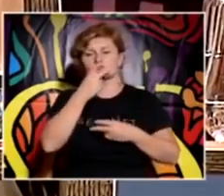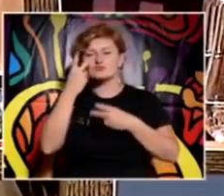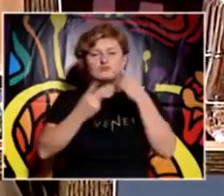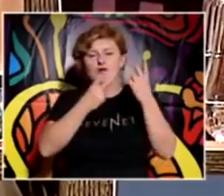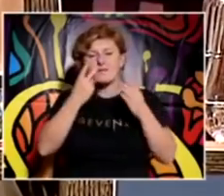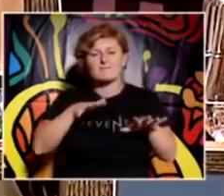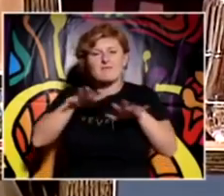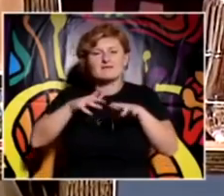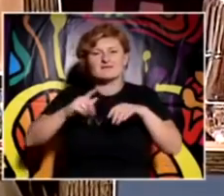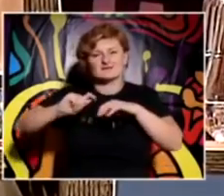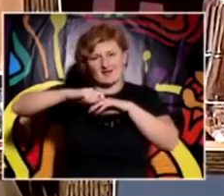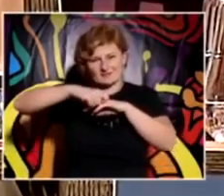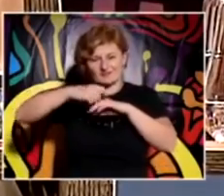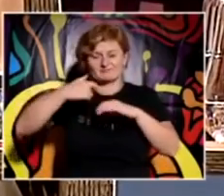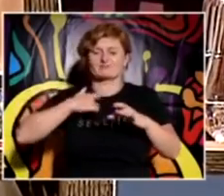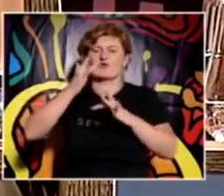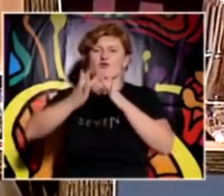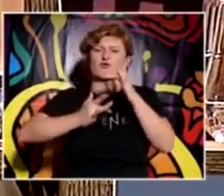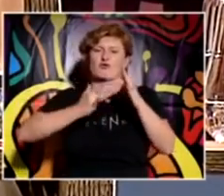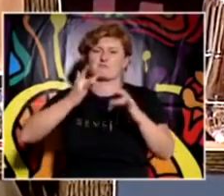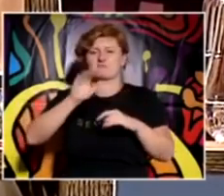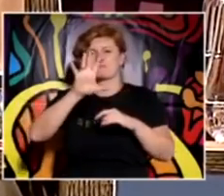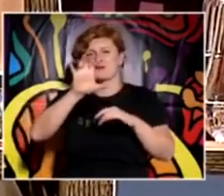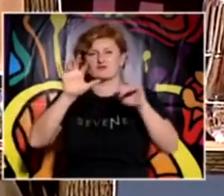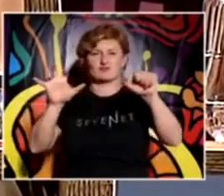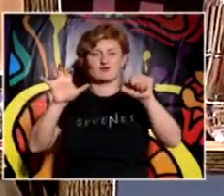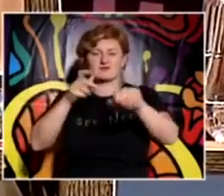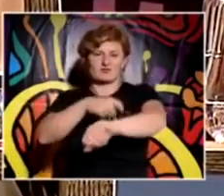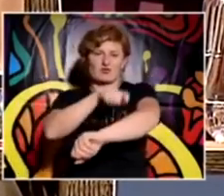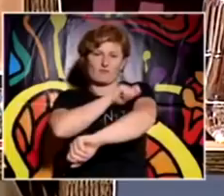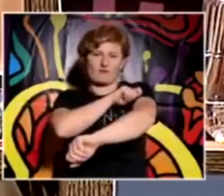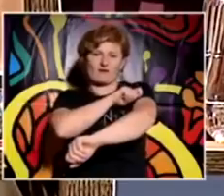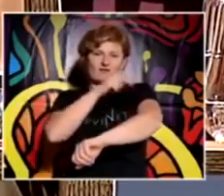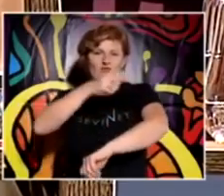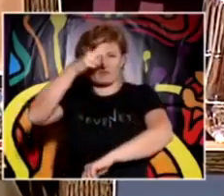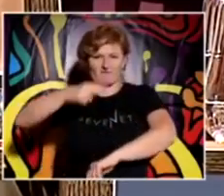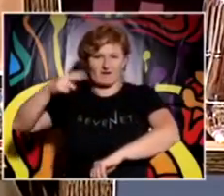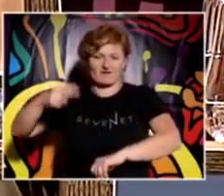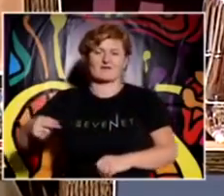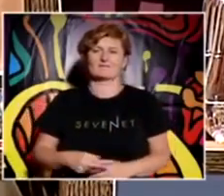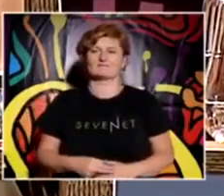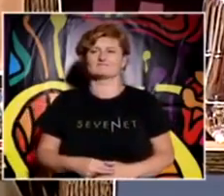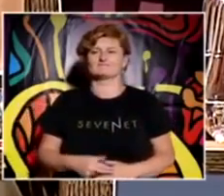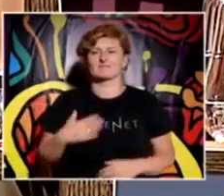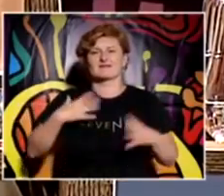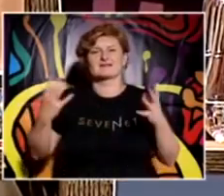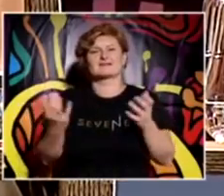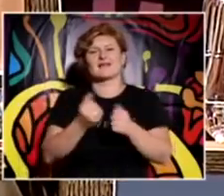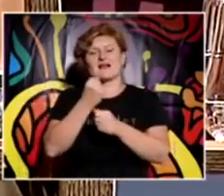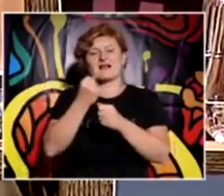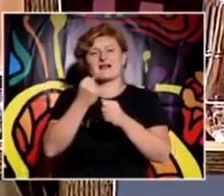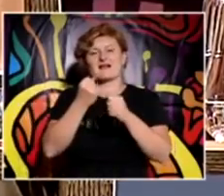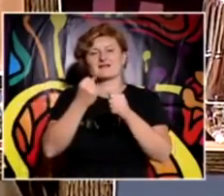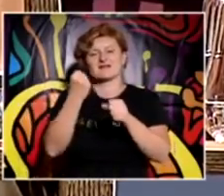wtedy. Jechaliśmy rowerami, to jest około 500, może 600 kilometrów wzdłuż Norwegii. No i znalazłem taką skałę, to się